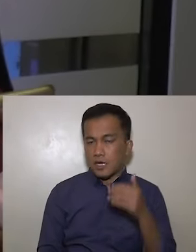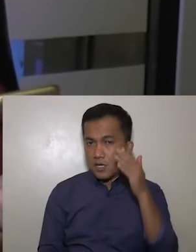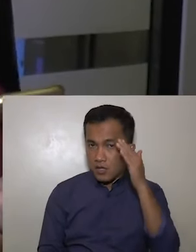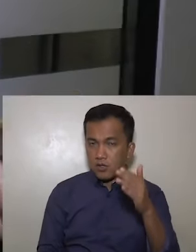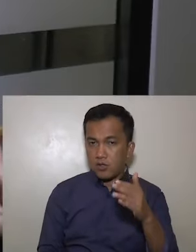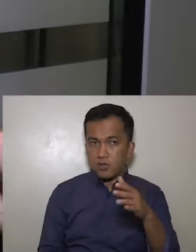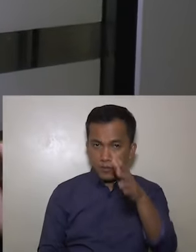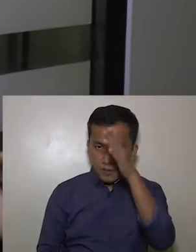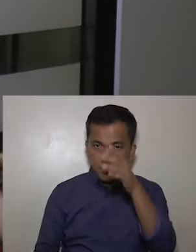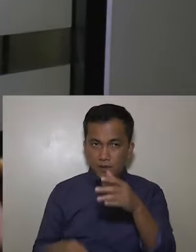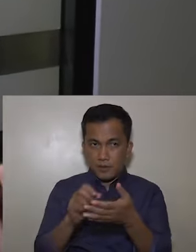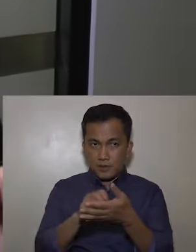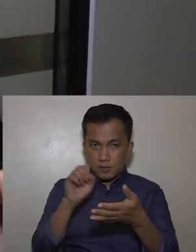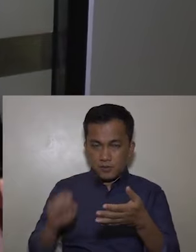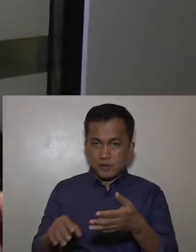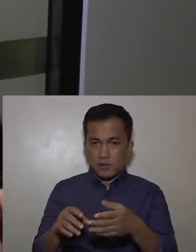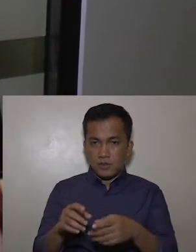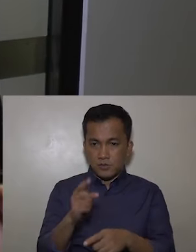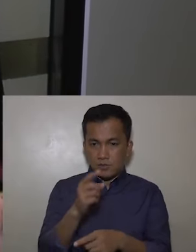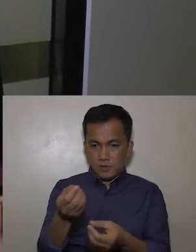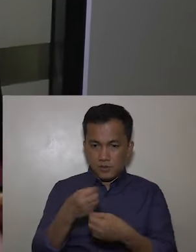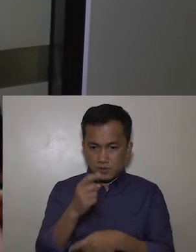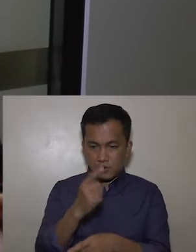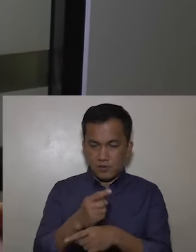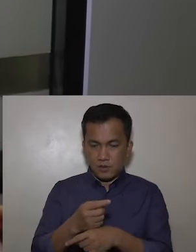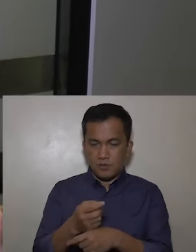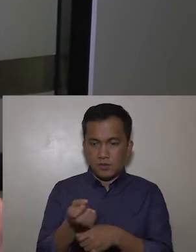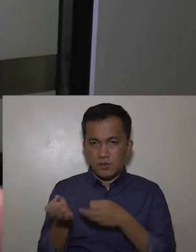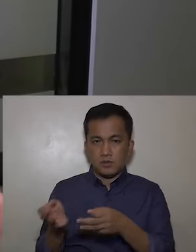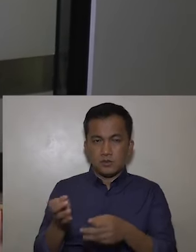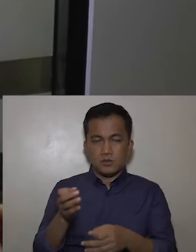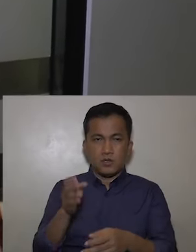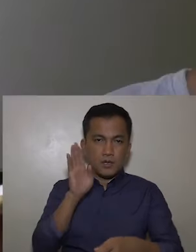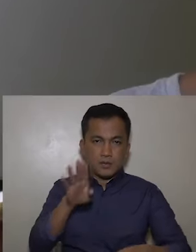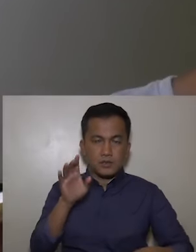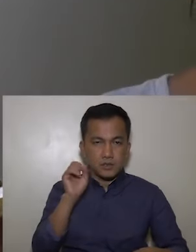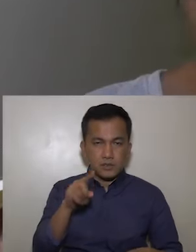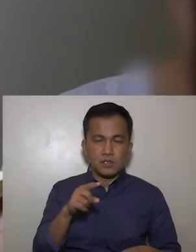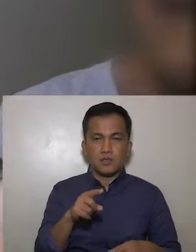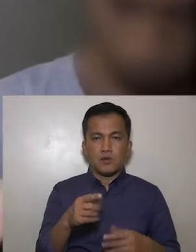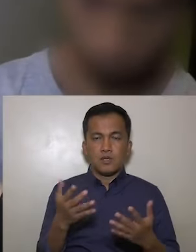pa. Pa-deport ka na lang namin kung magbigay mo yung tamang sustento para sa mga kapatid ko.